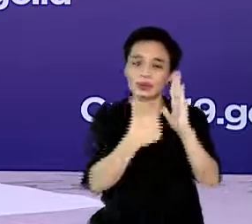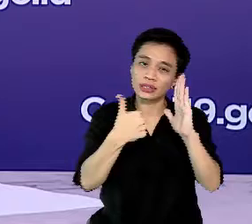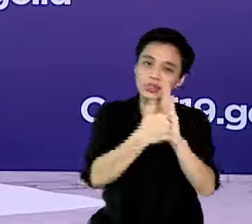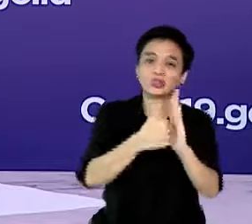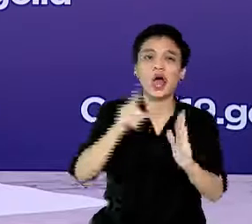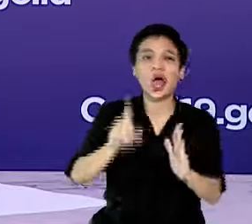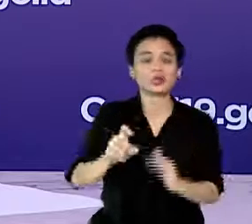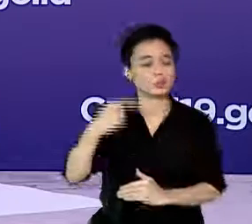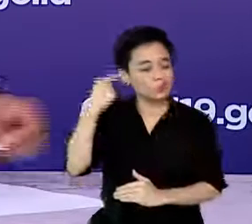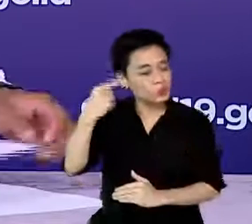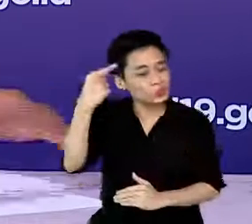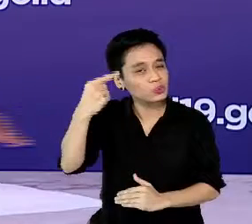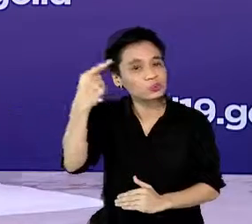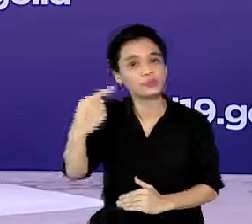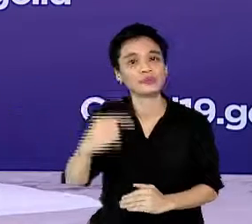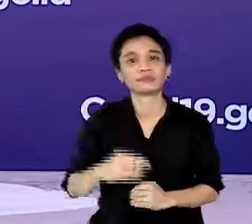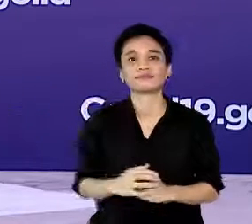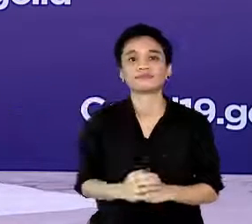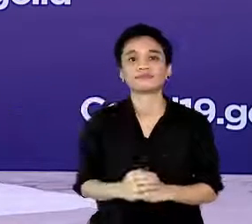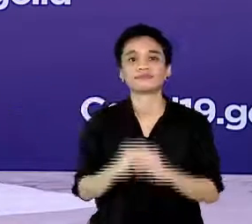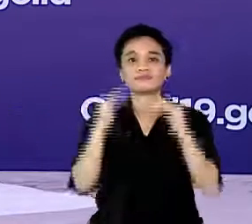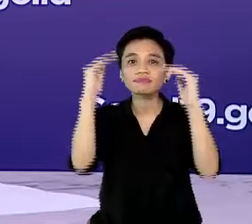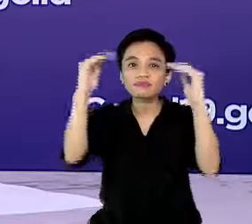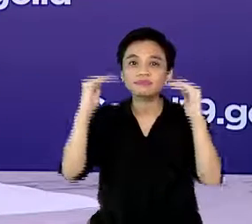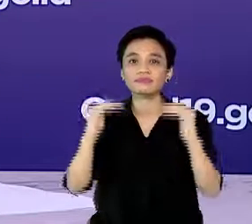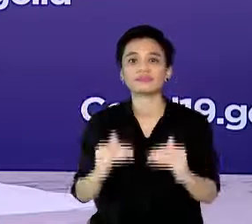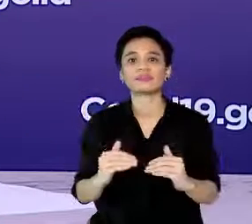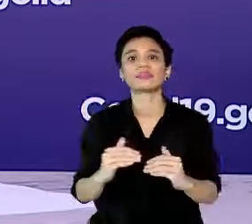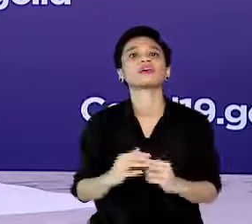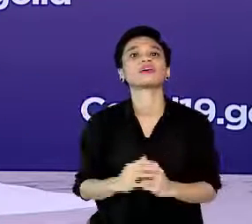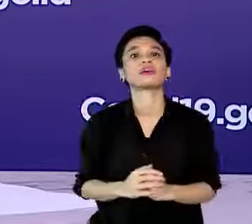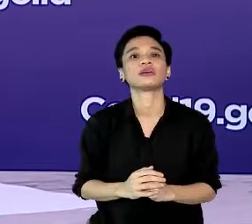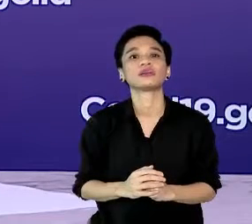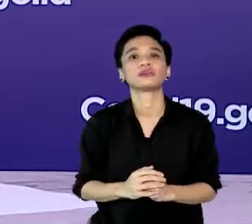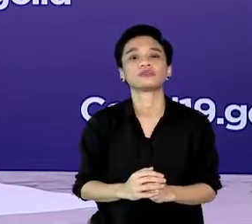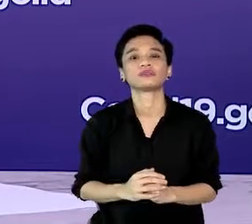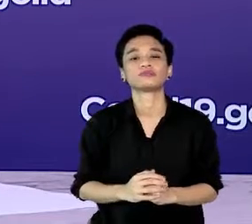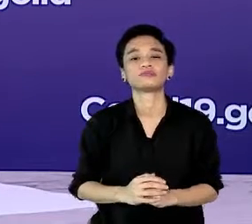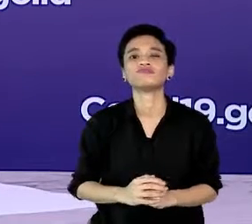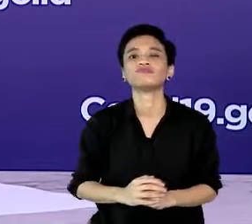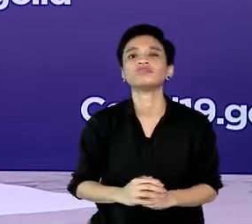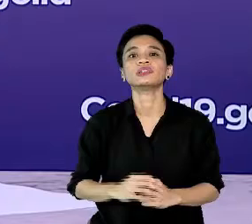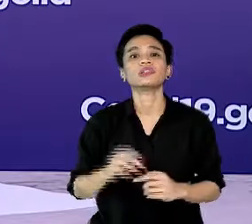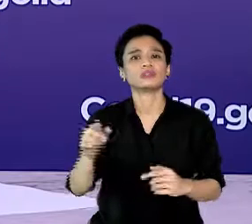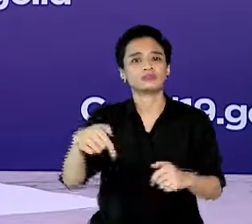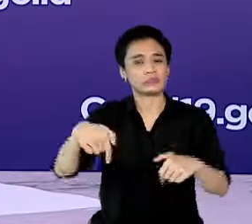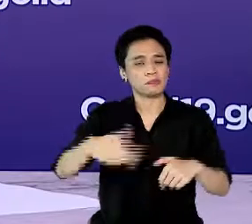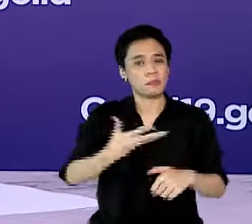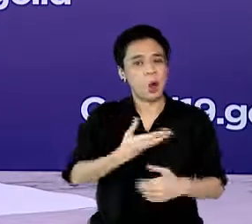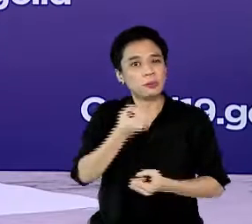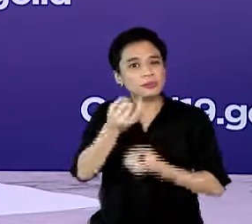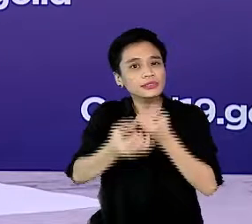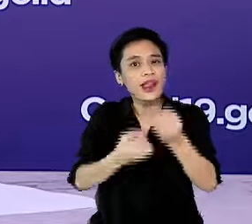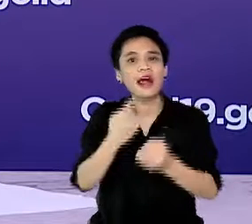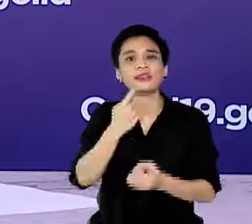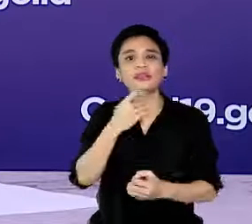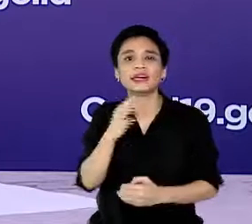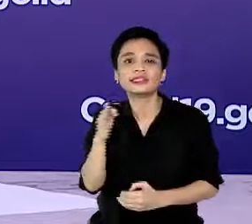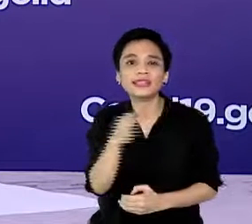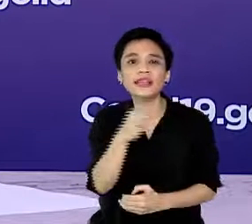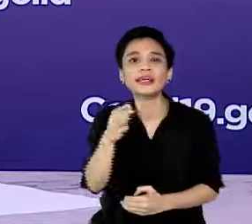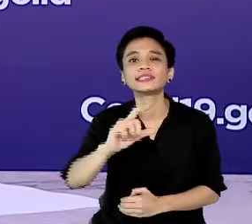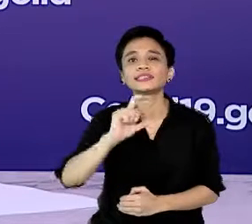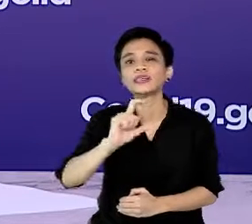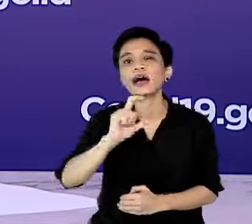setiap saat Hai selanjutnya search Saya akan menyampaikan strategi melandaikan kenaikan kasus